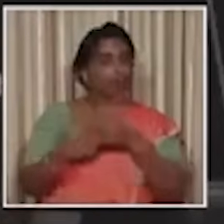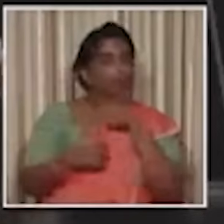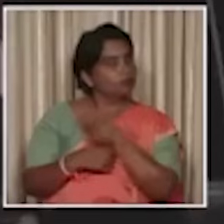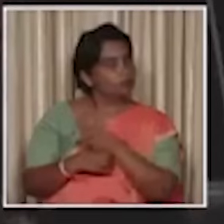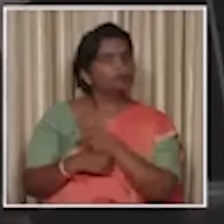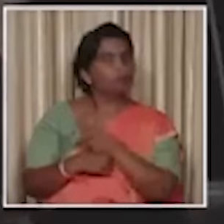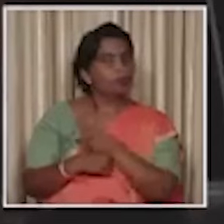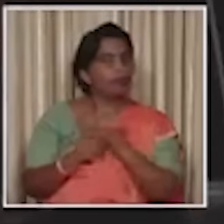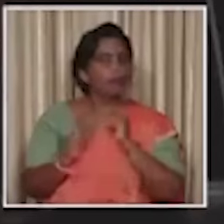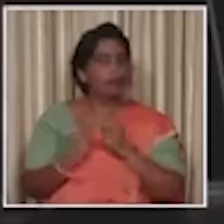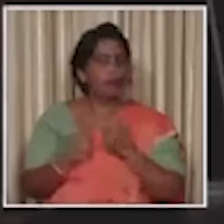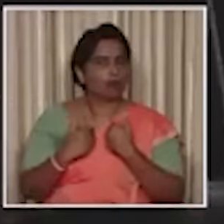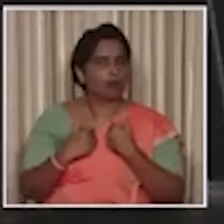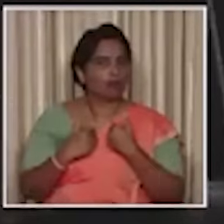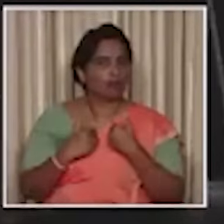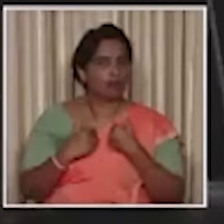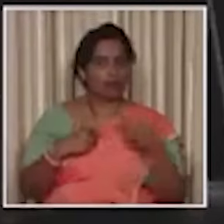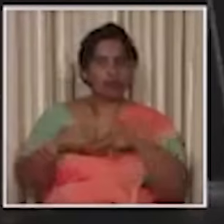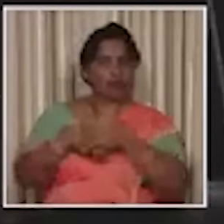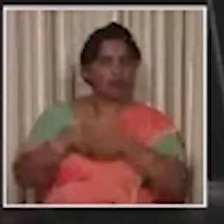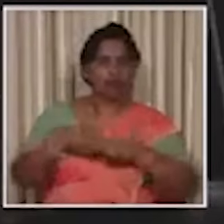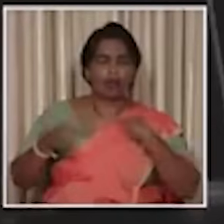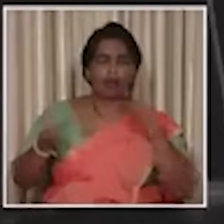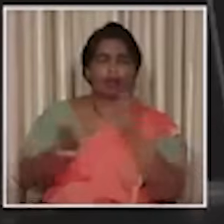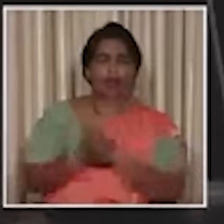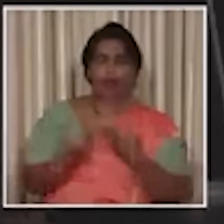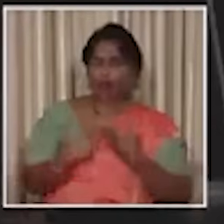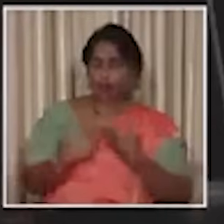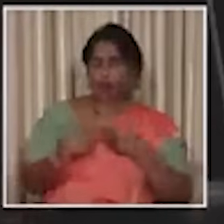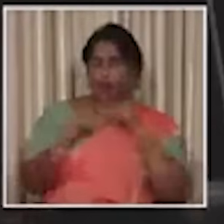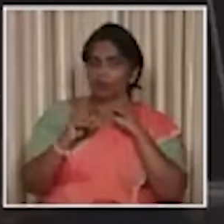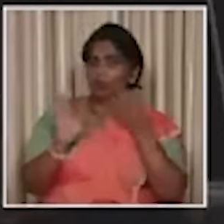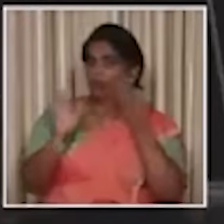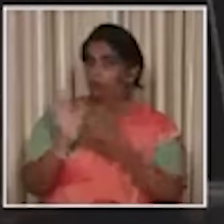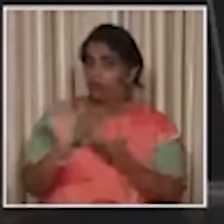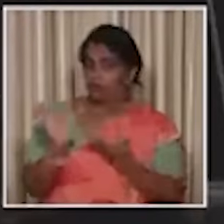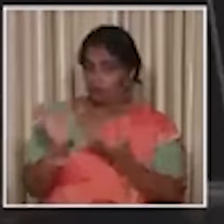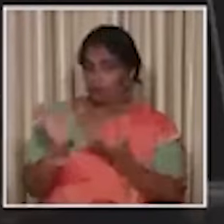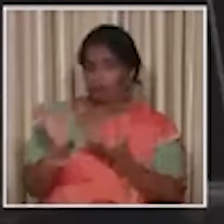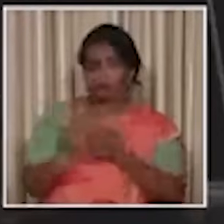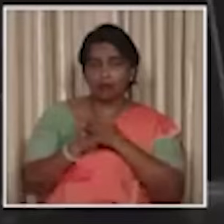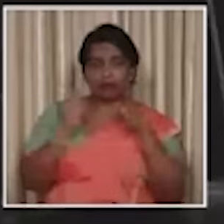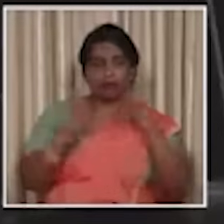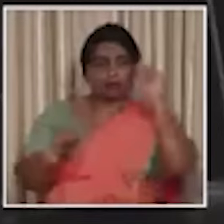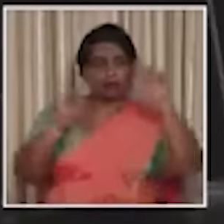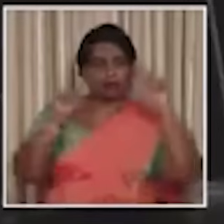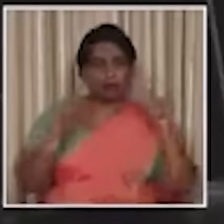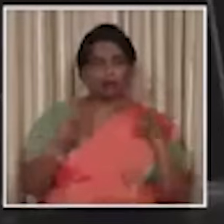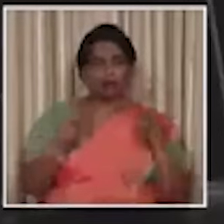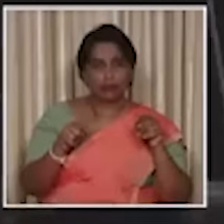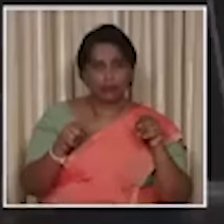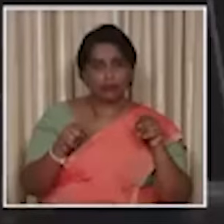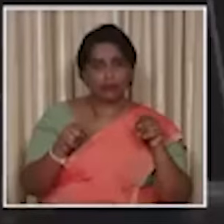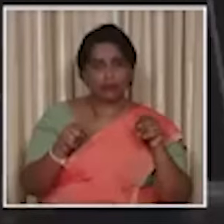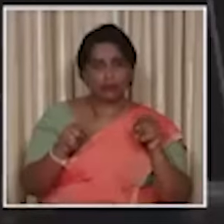வேண்டும்? தயவு செய்து இந்த முகப்பையும் இந்த இராணுவ சின்னத்தையும் பாருங்கள். அதே போல பல இடங்களில் இங்கே பாருங்கள், இராணுவத்தினருடைய சிலைகளை